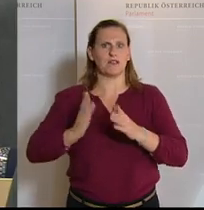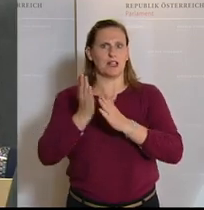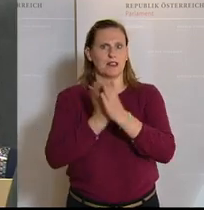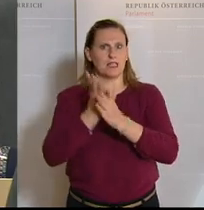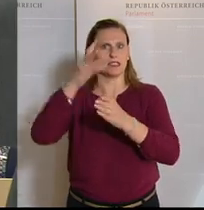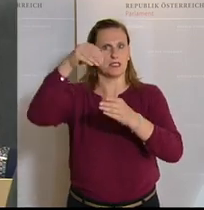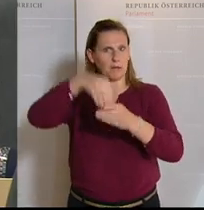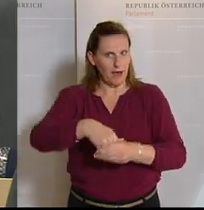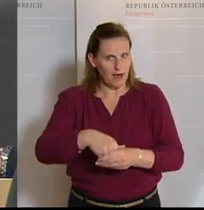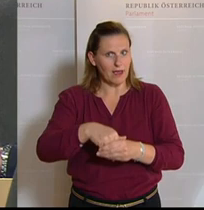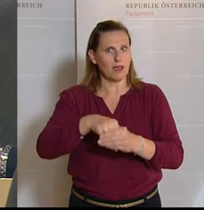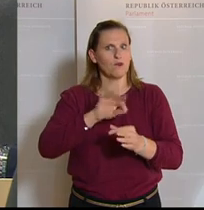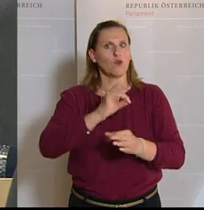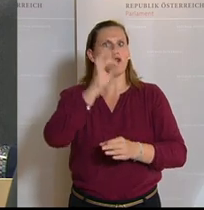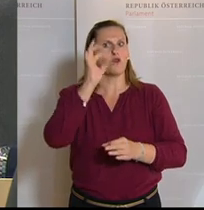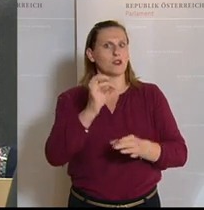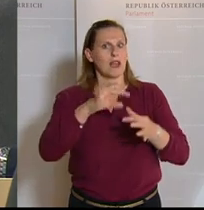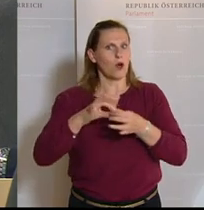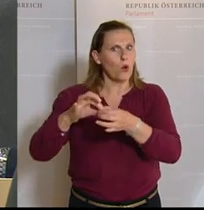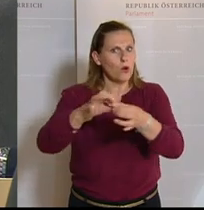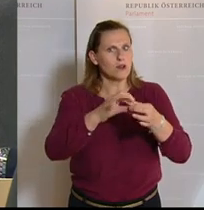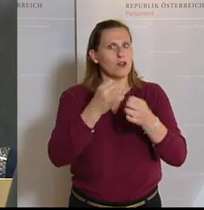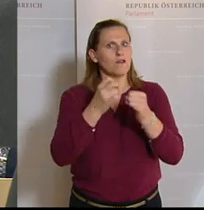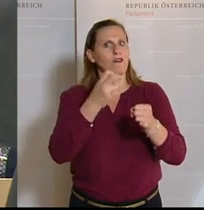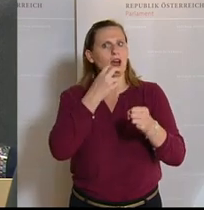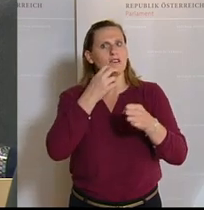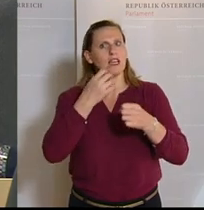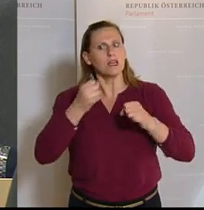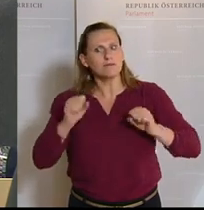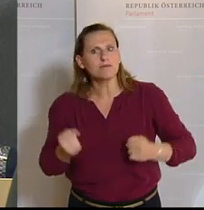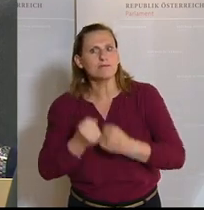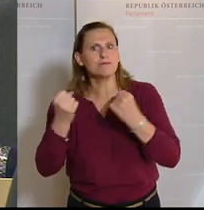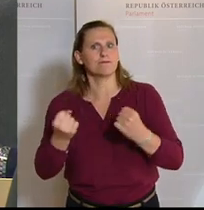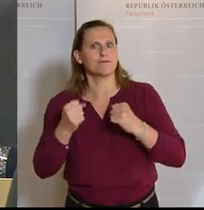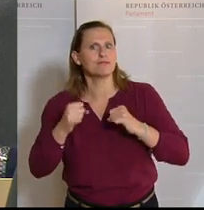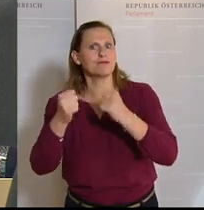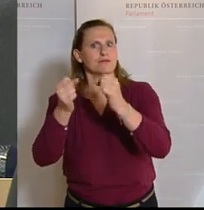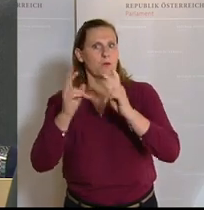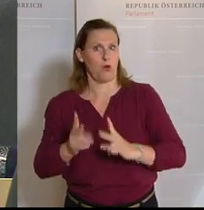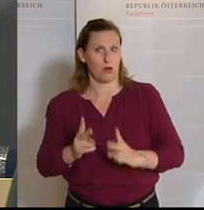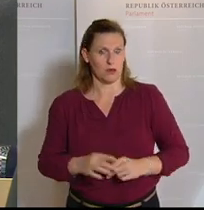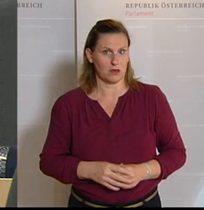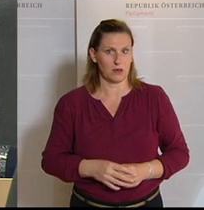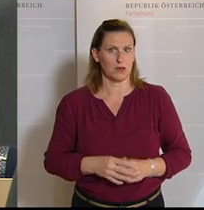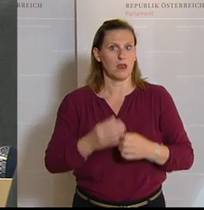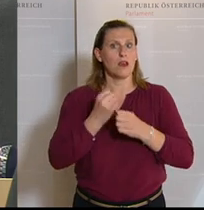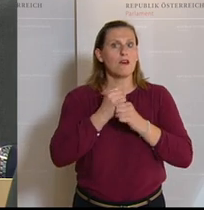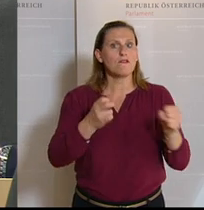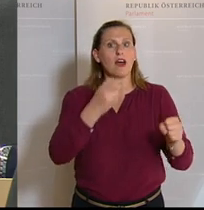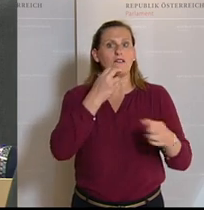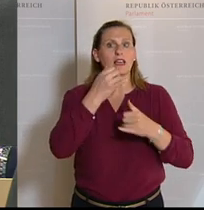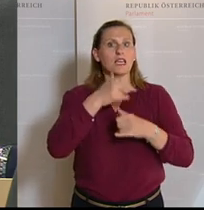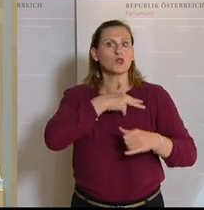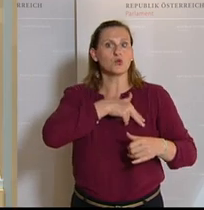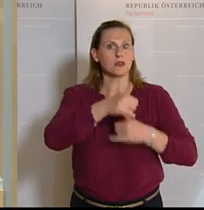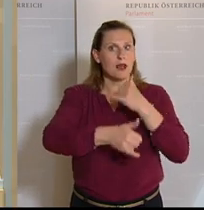Auslandszivildienst und für Trägerorganisationen, die freiwilliges Engagement auch möglichen. Freiwilliges soziales Jahr ist hier